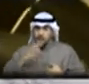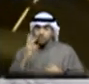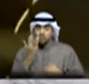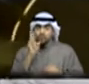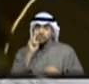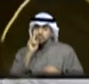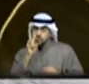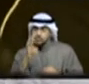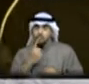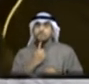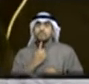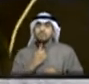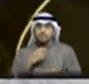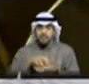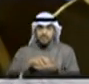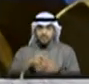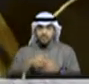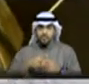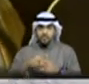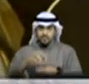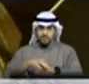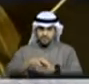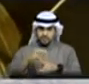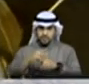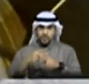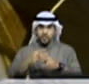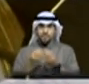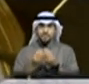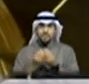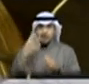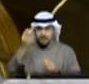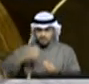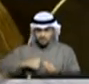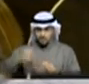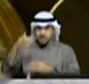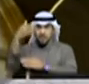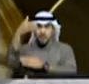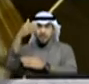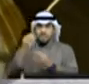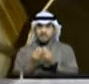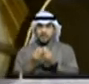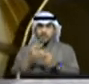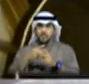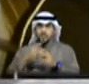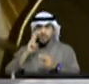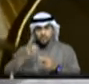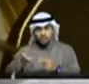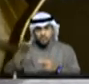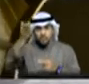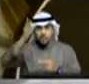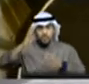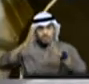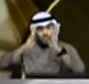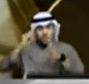عودنا عليه دائما شعب الكويتي في محبة لوطننا الغالي ولعلمنا العالي دائما. فشكرا